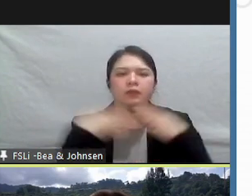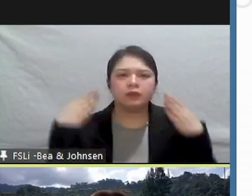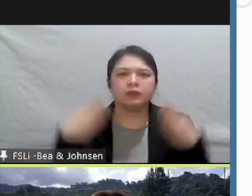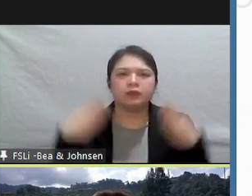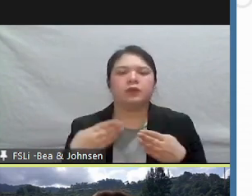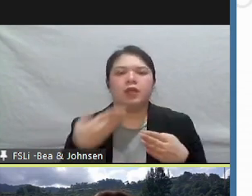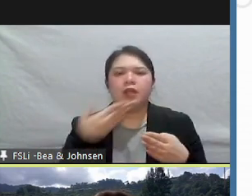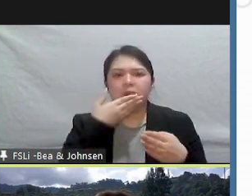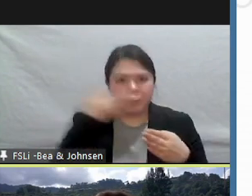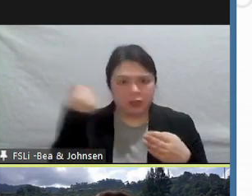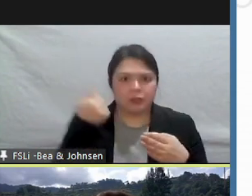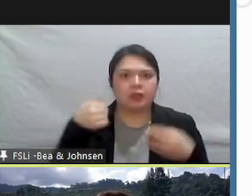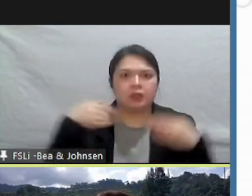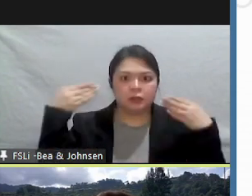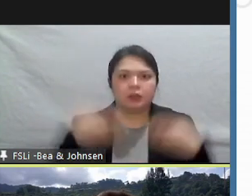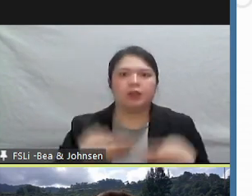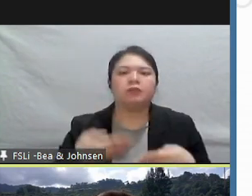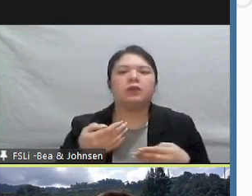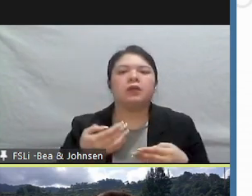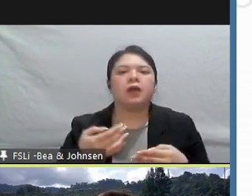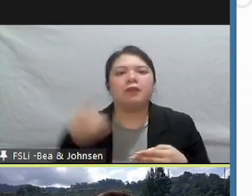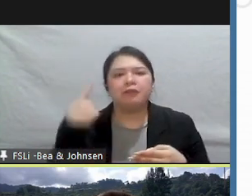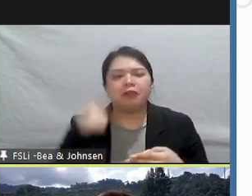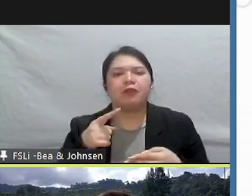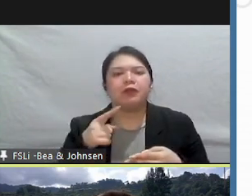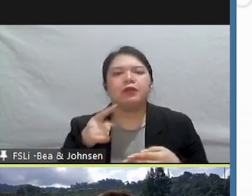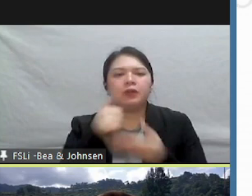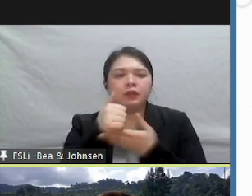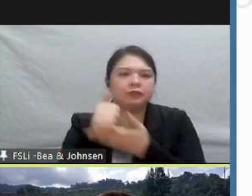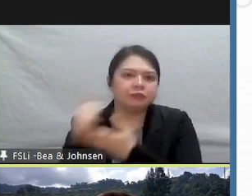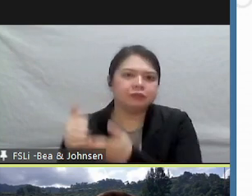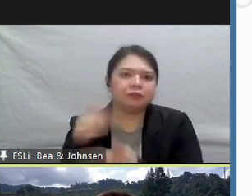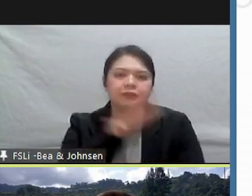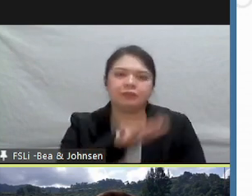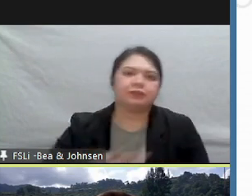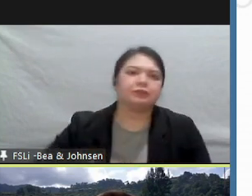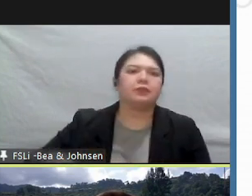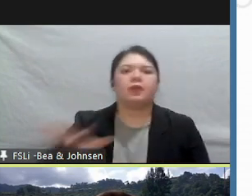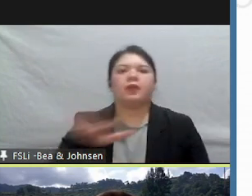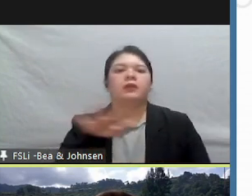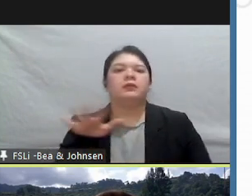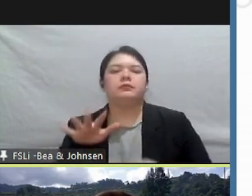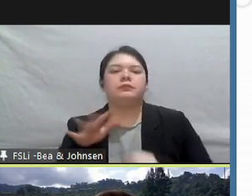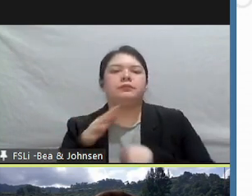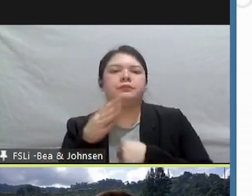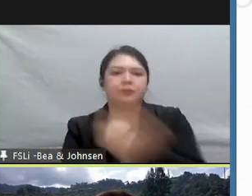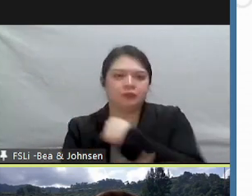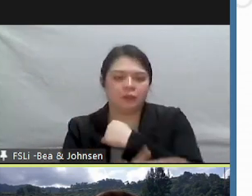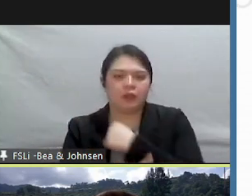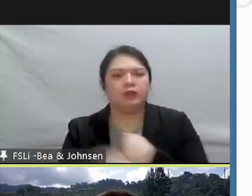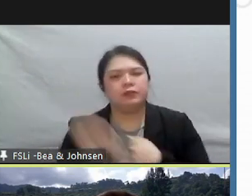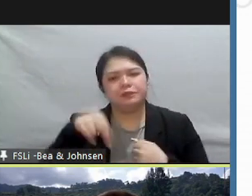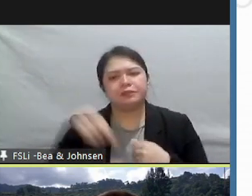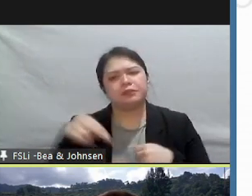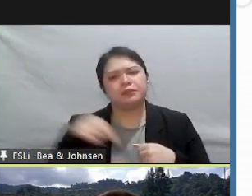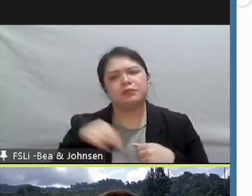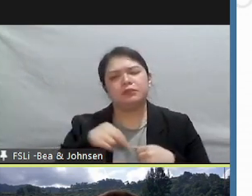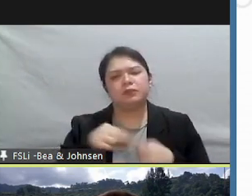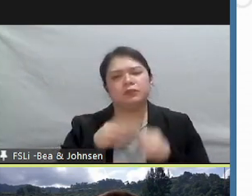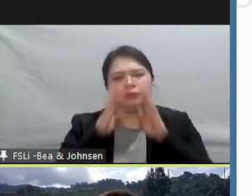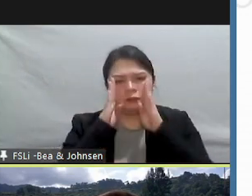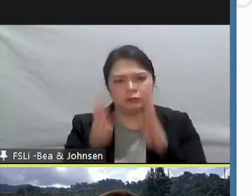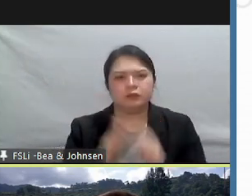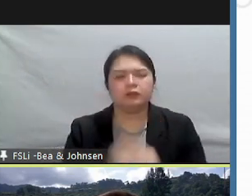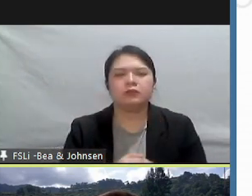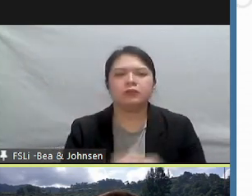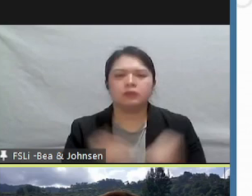the sake of the national welfare of the country. You know? So kailangan talaga ng dedikasyon. Alam na mga guro sa MTB na